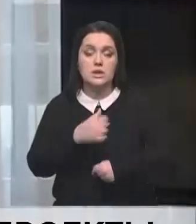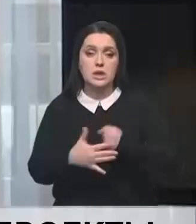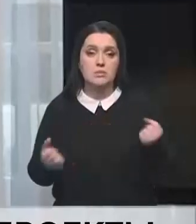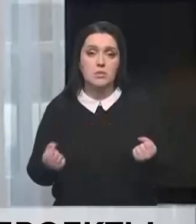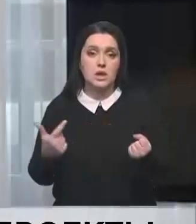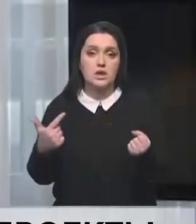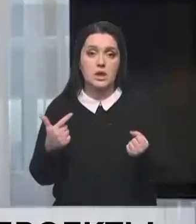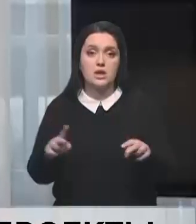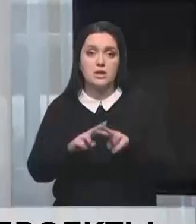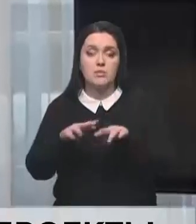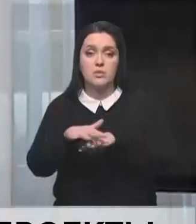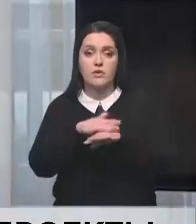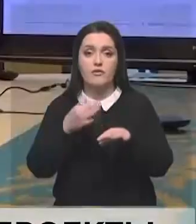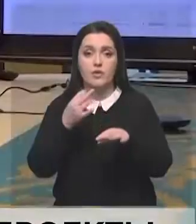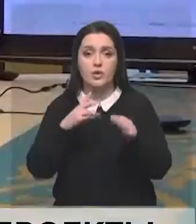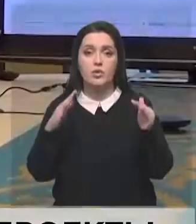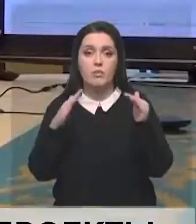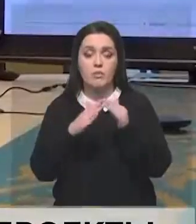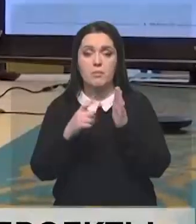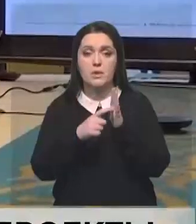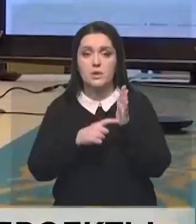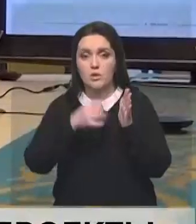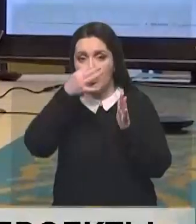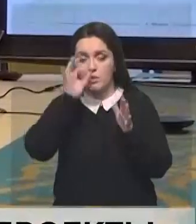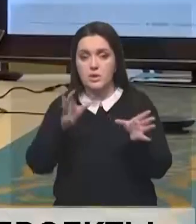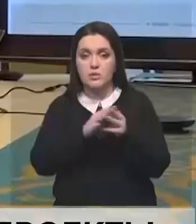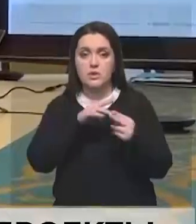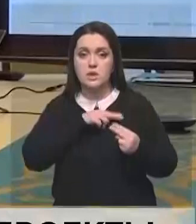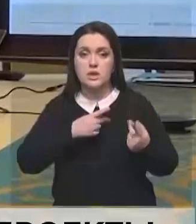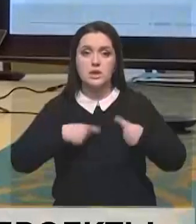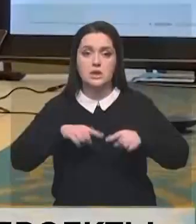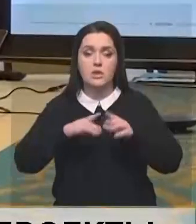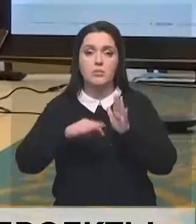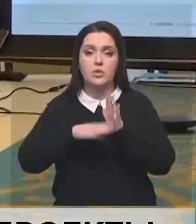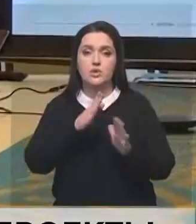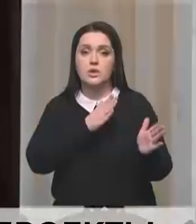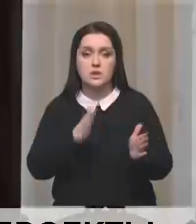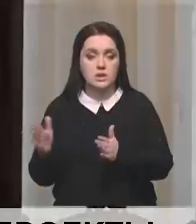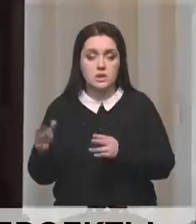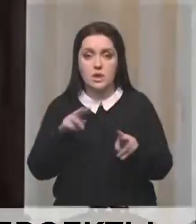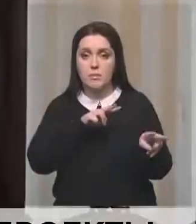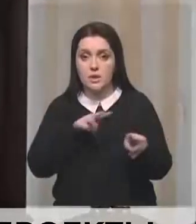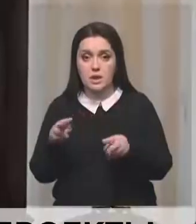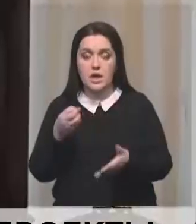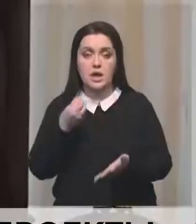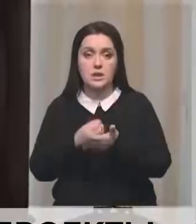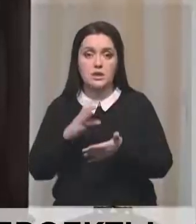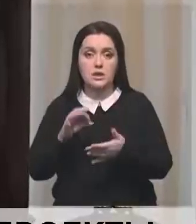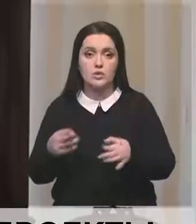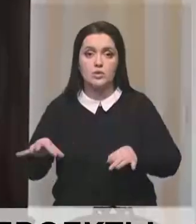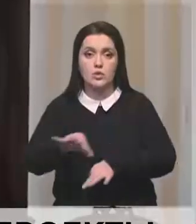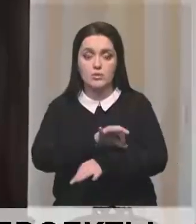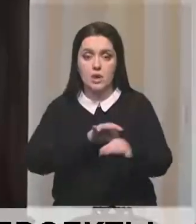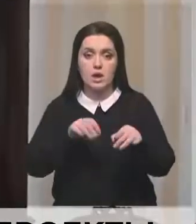гражданских инициатив Астаны и общественного фонда ДОМ поделились опытом сотрудничества с организацией по улучшению системы мониторинга и